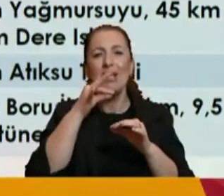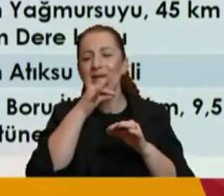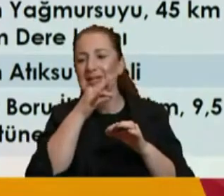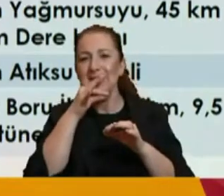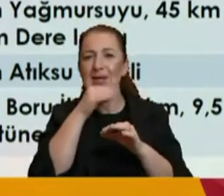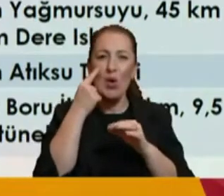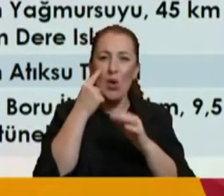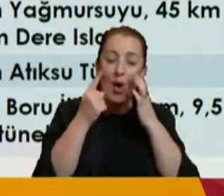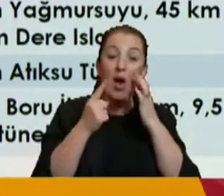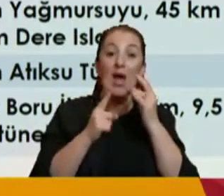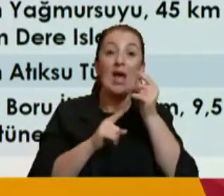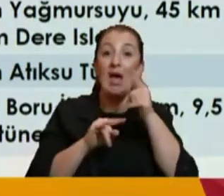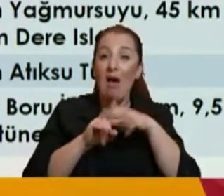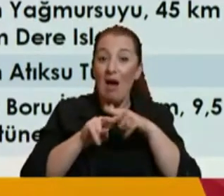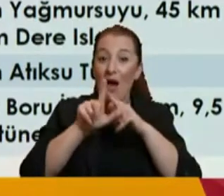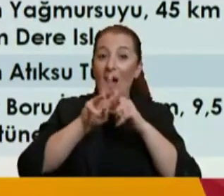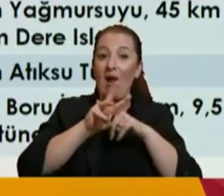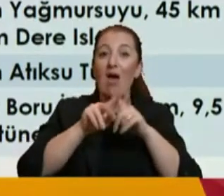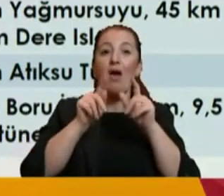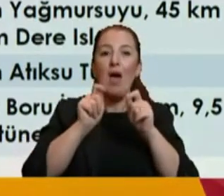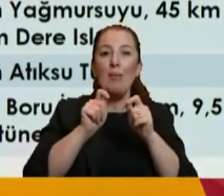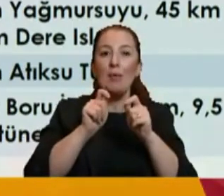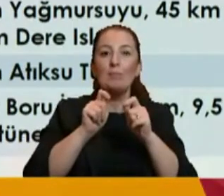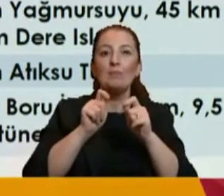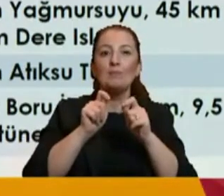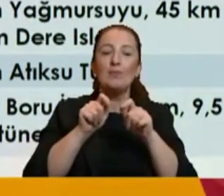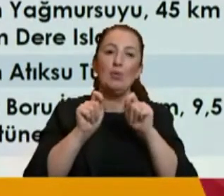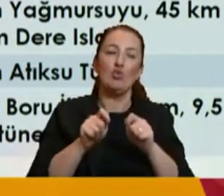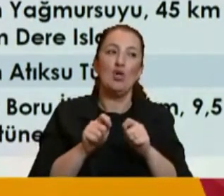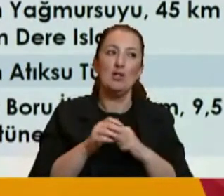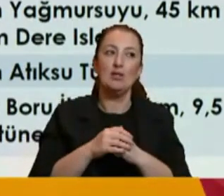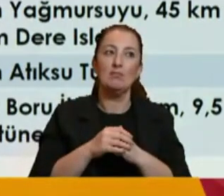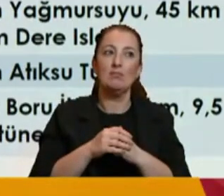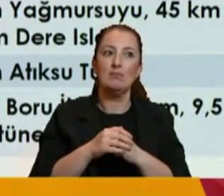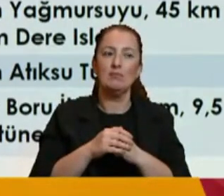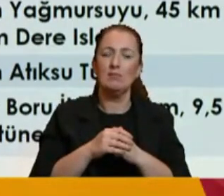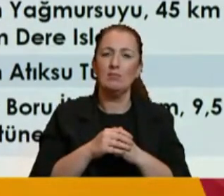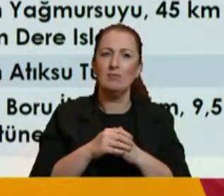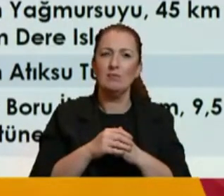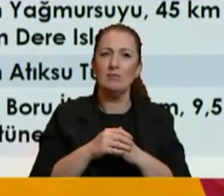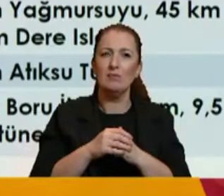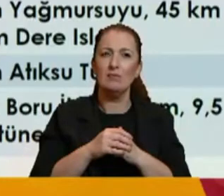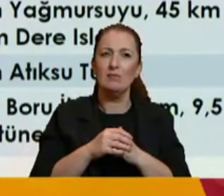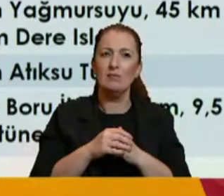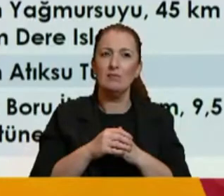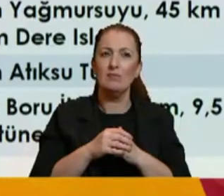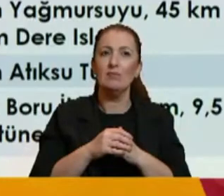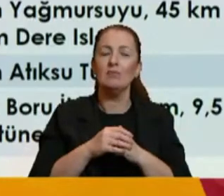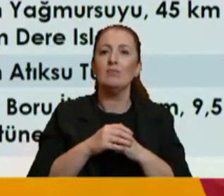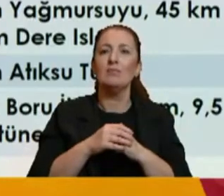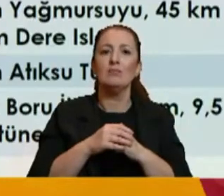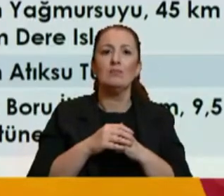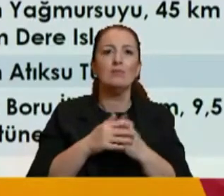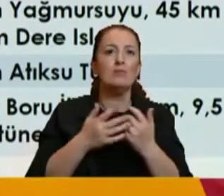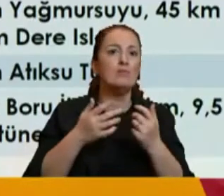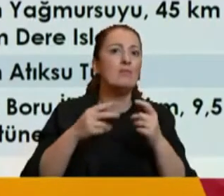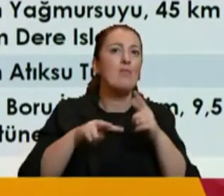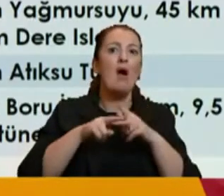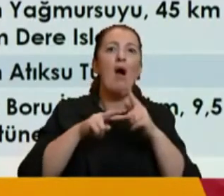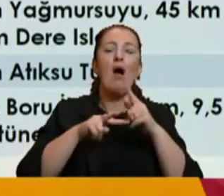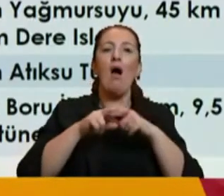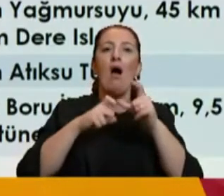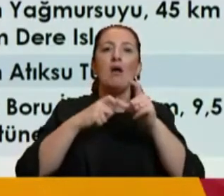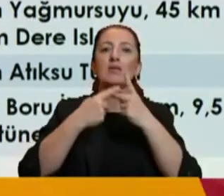edip gerçekleştireceğiz vivatinell i73 kilometre artık sütçüleri Asya genelinde